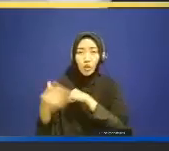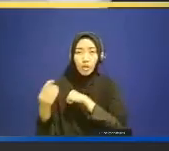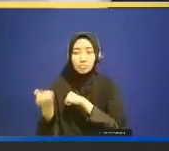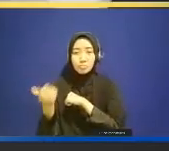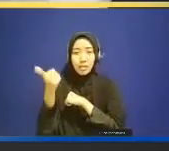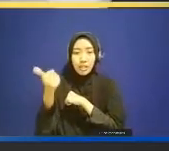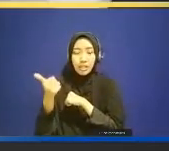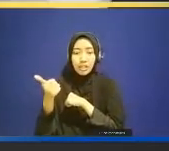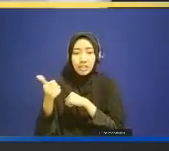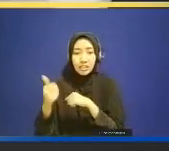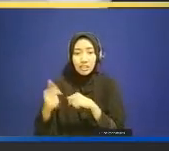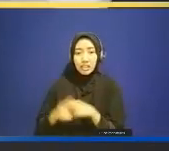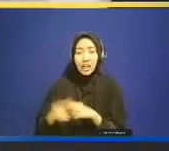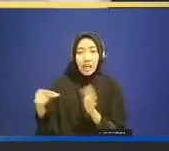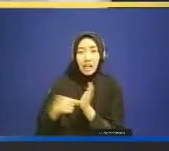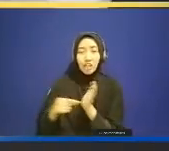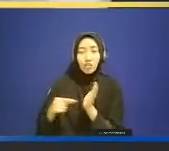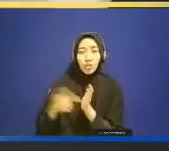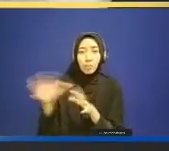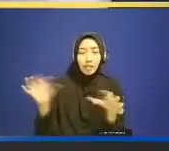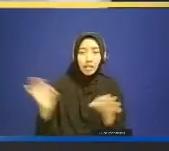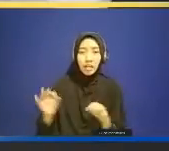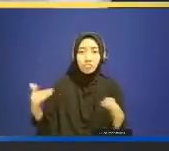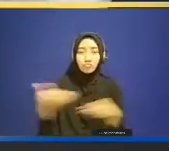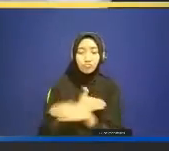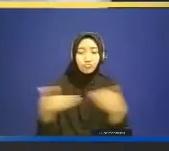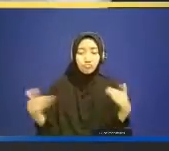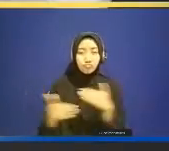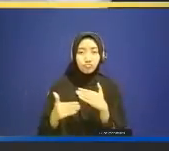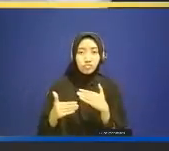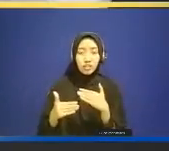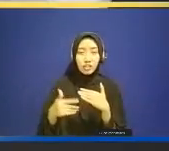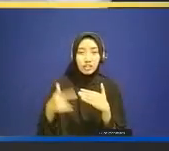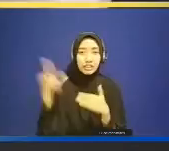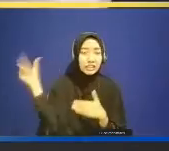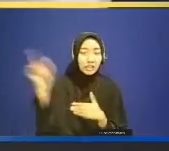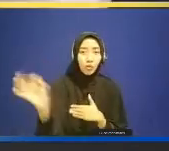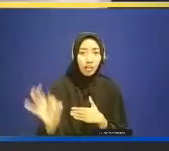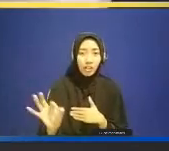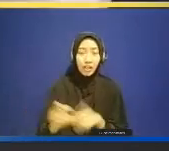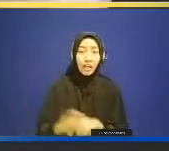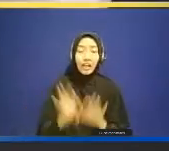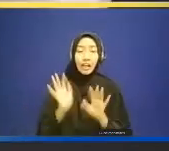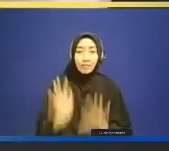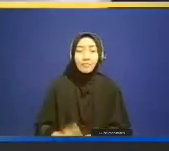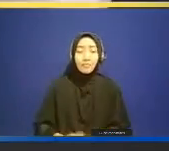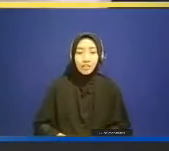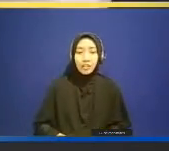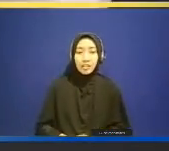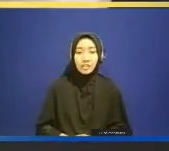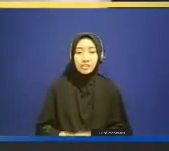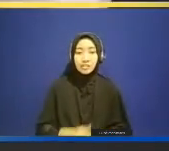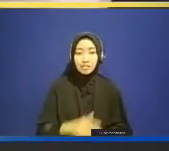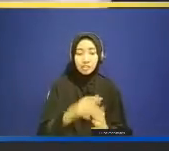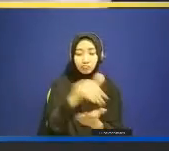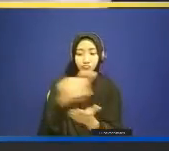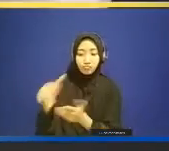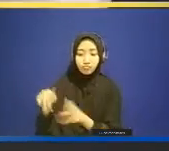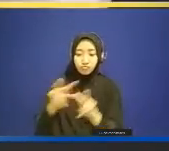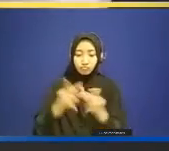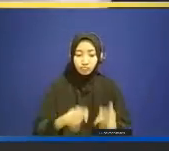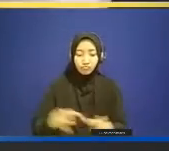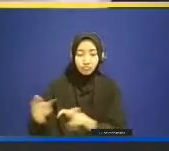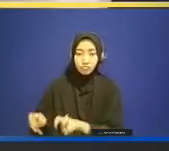beli singkatnya Enggak banyak mobilitasnya juga bergeraknya enggak jauh sehingga dari sana itu bisa di profile yang kemudian